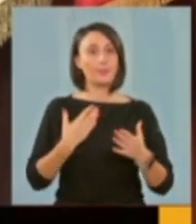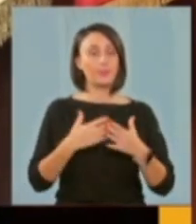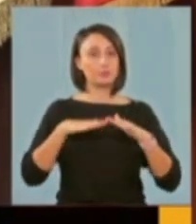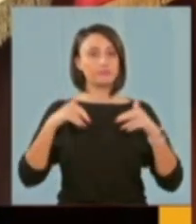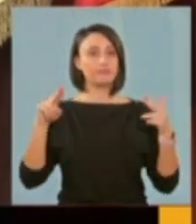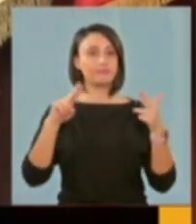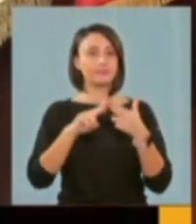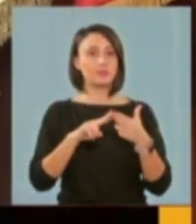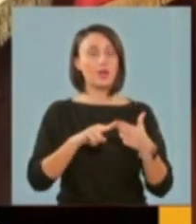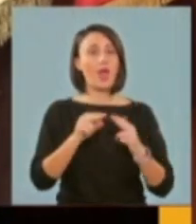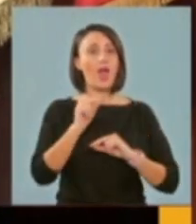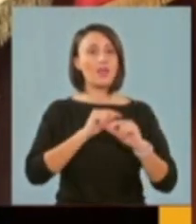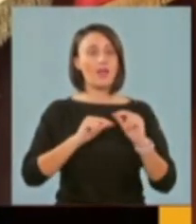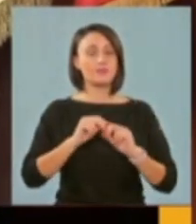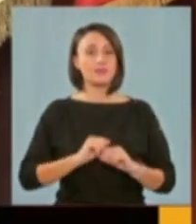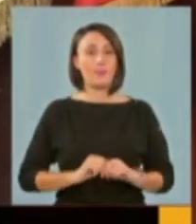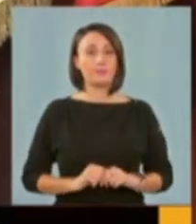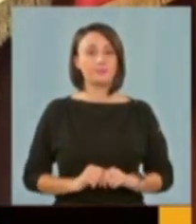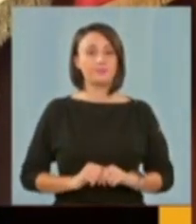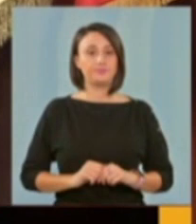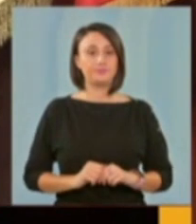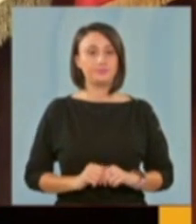summitul Alianței.